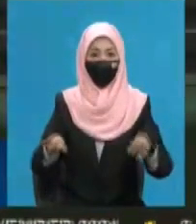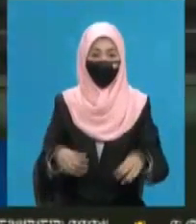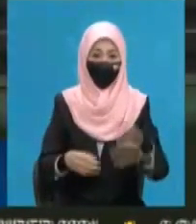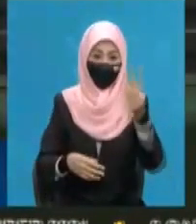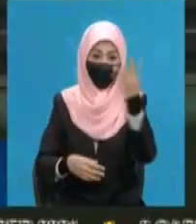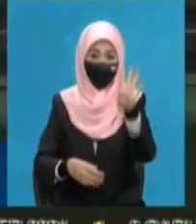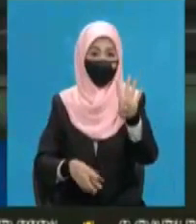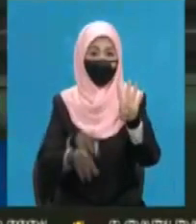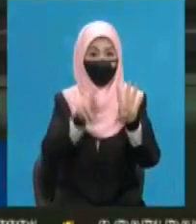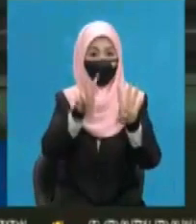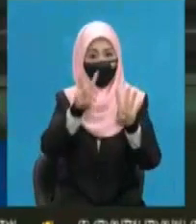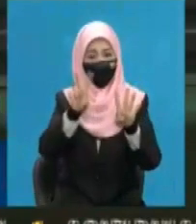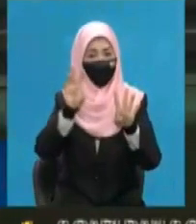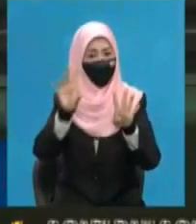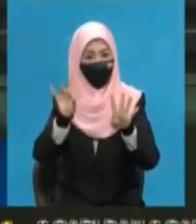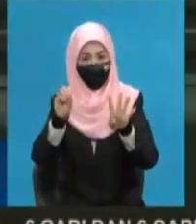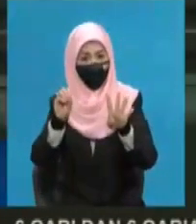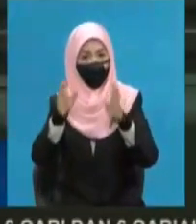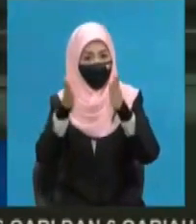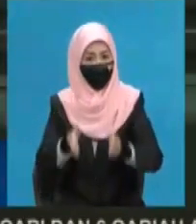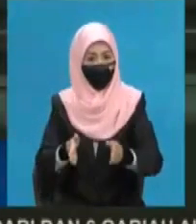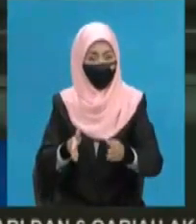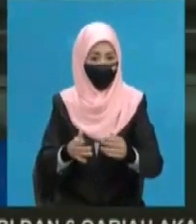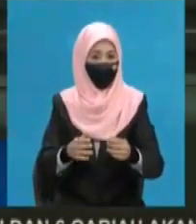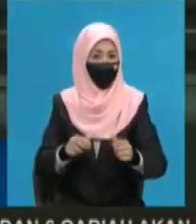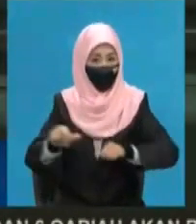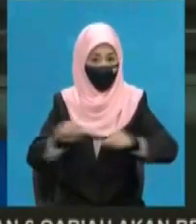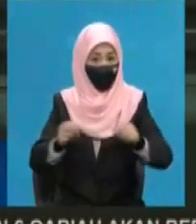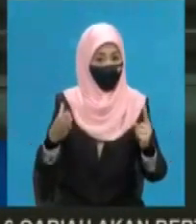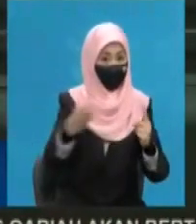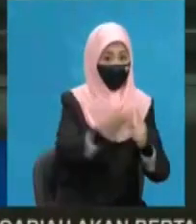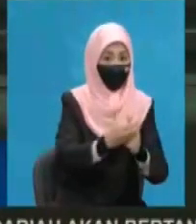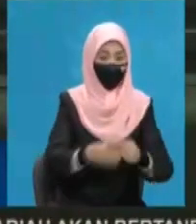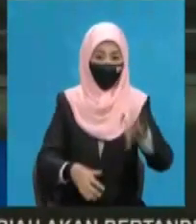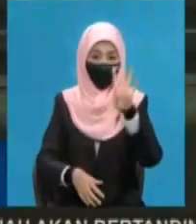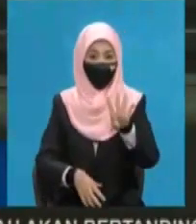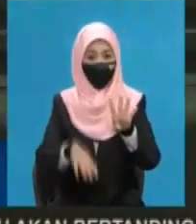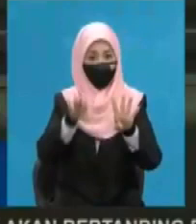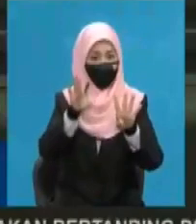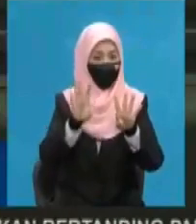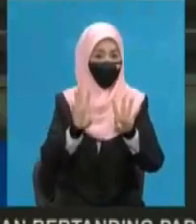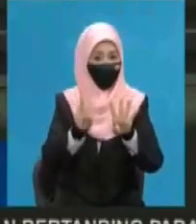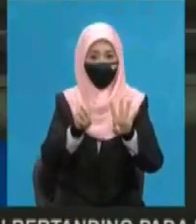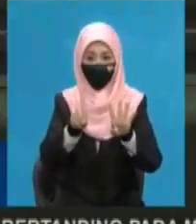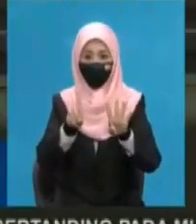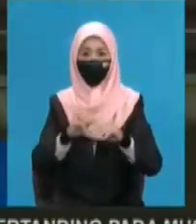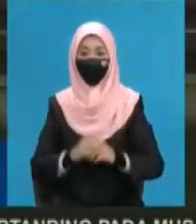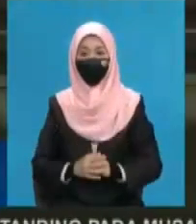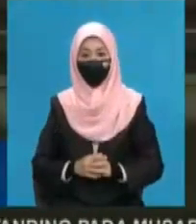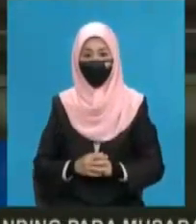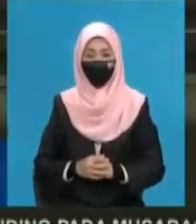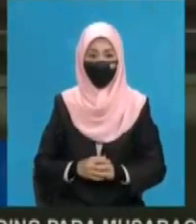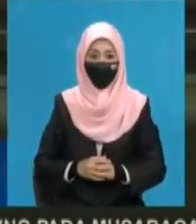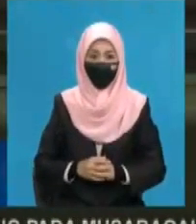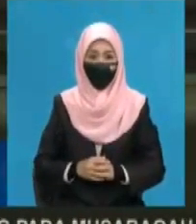14.000 280cc manakah jumlah Ki Shakti Viola sebanyak 461 cash